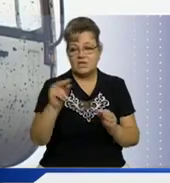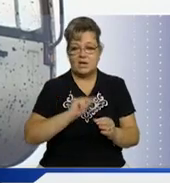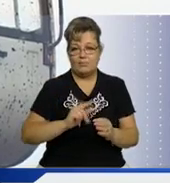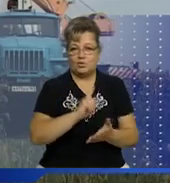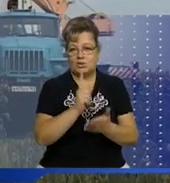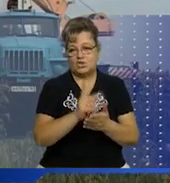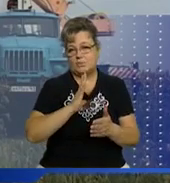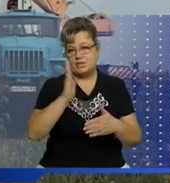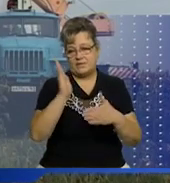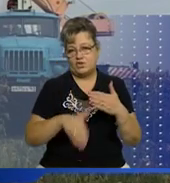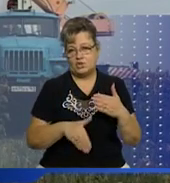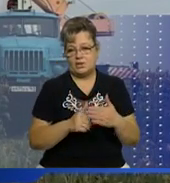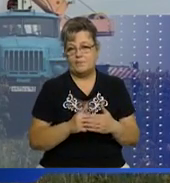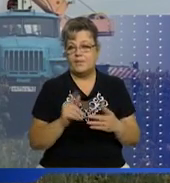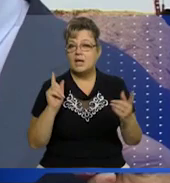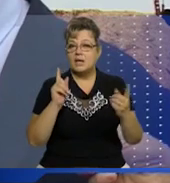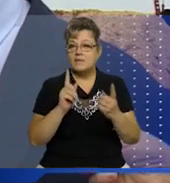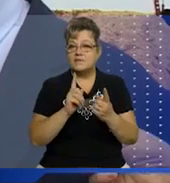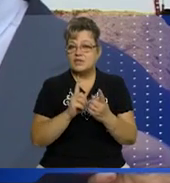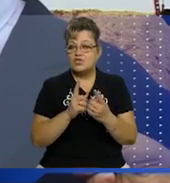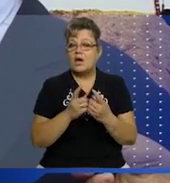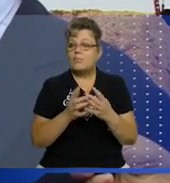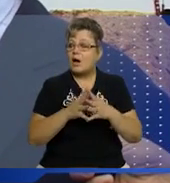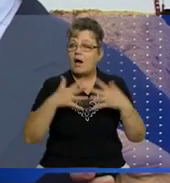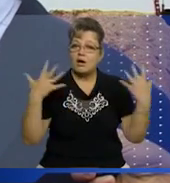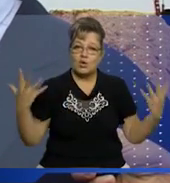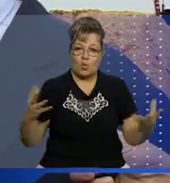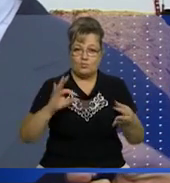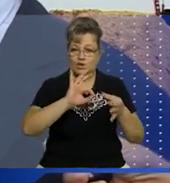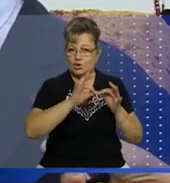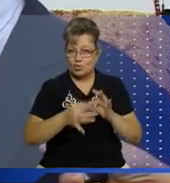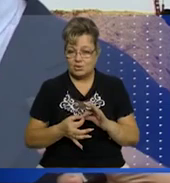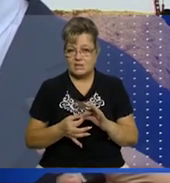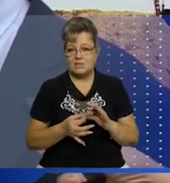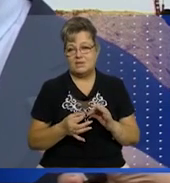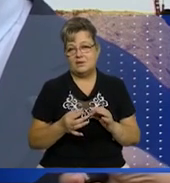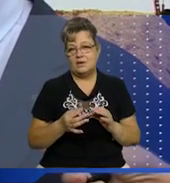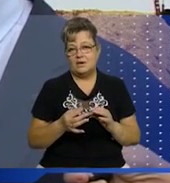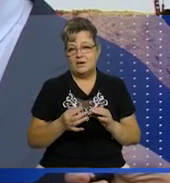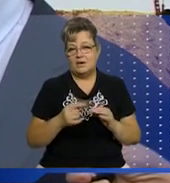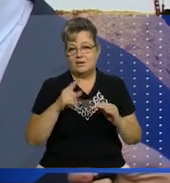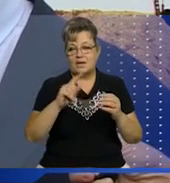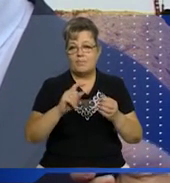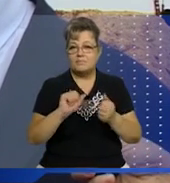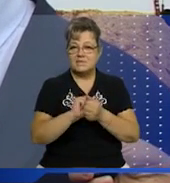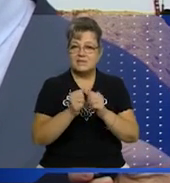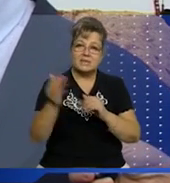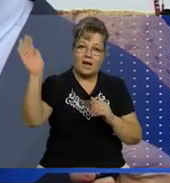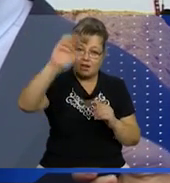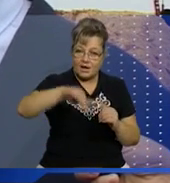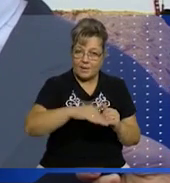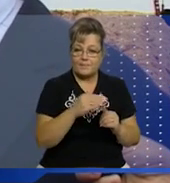сезона все работы должны быть полностью завершены. Встречаем огромные трудности в части прохождения, скала.